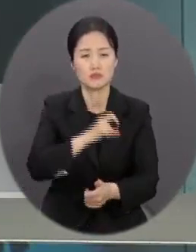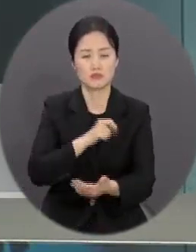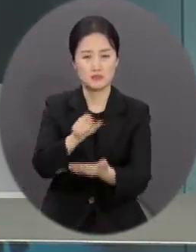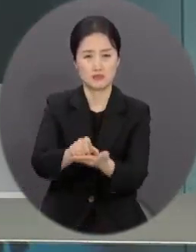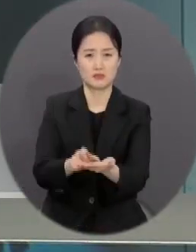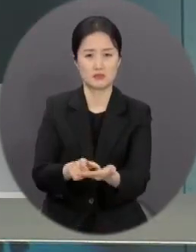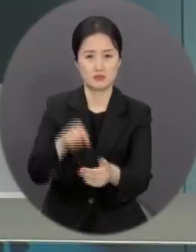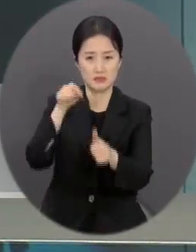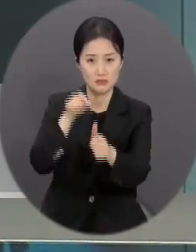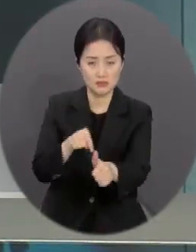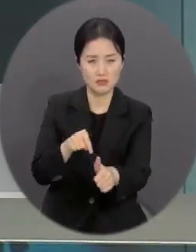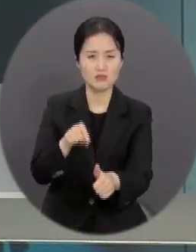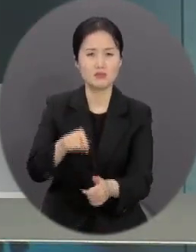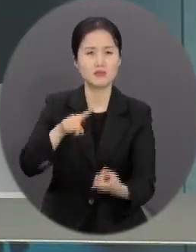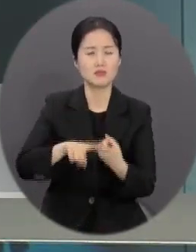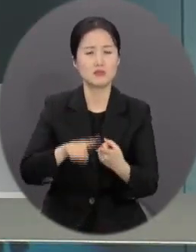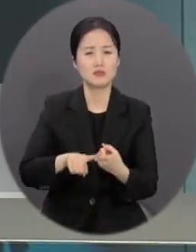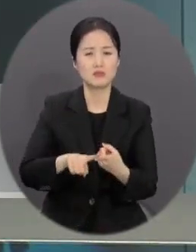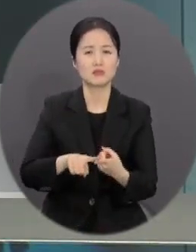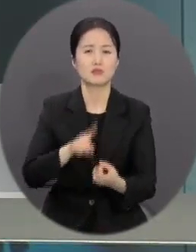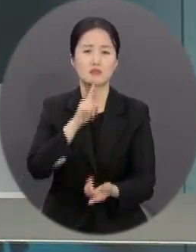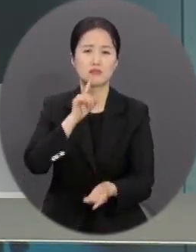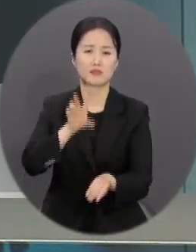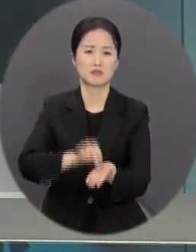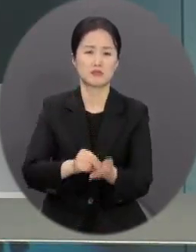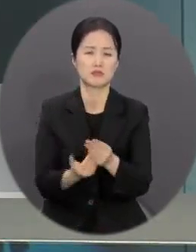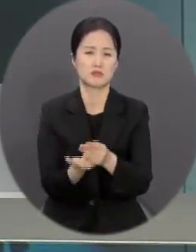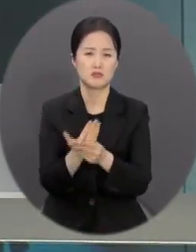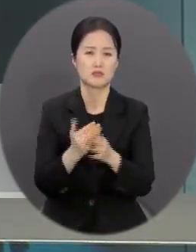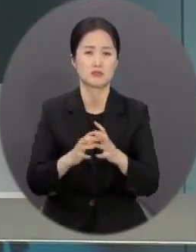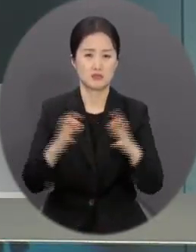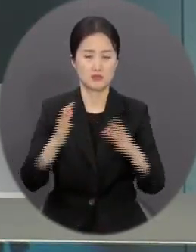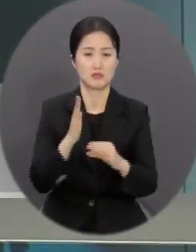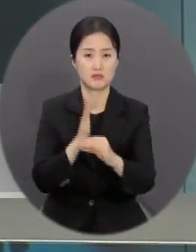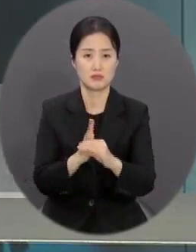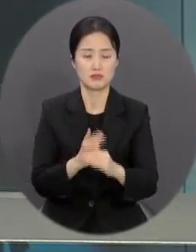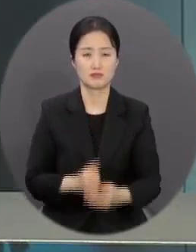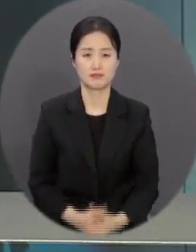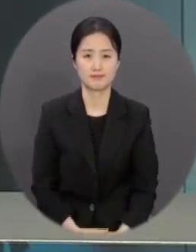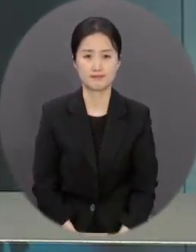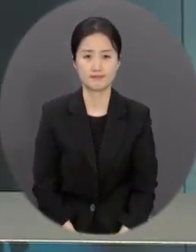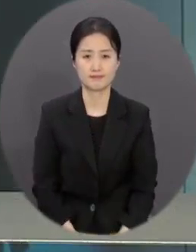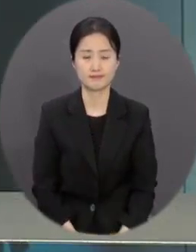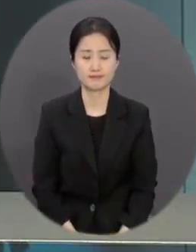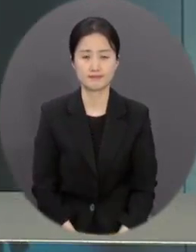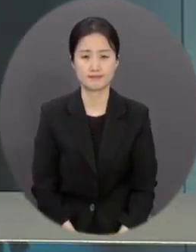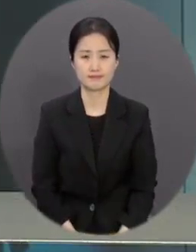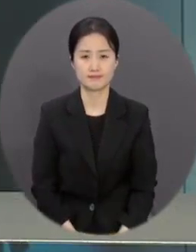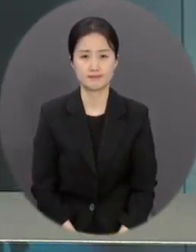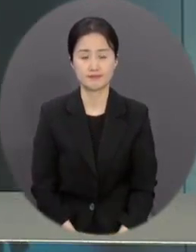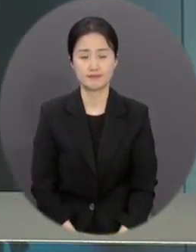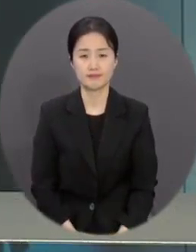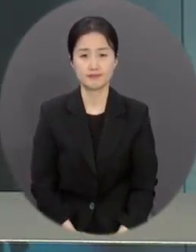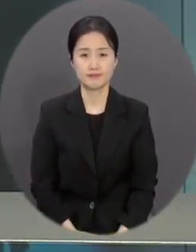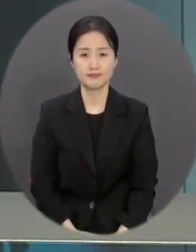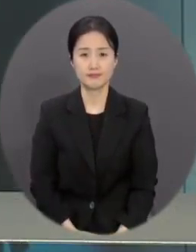총선에 현역 의원들을 유리하게 하려는 게 아니냐며 비판의 목소리가 나오고 있습니다. 김영찬 기자가